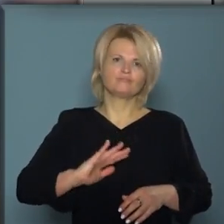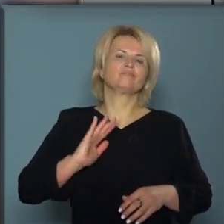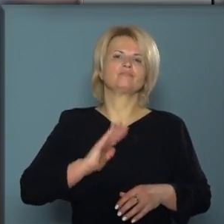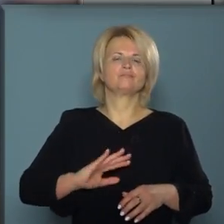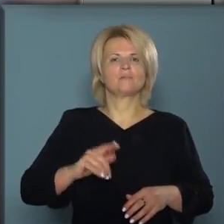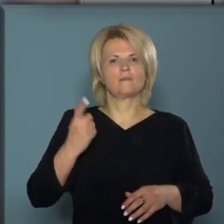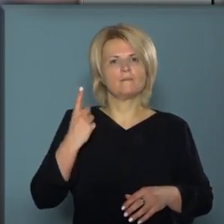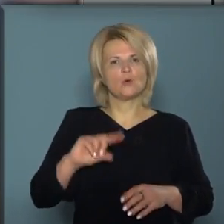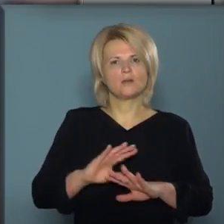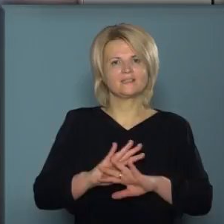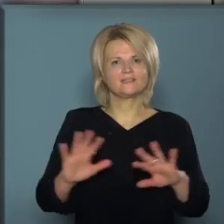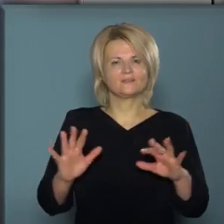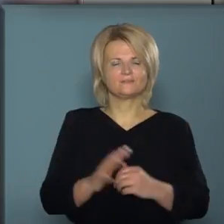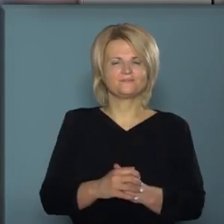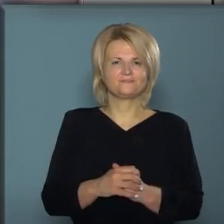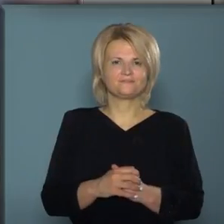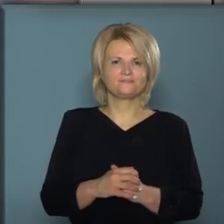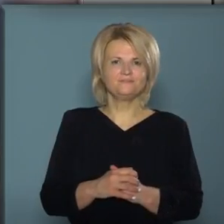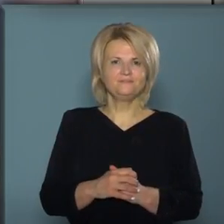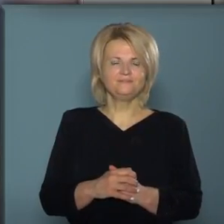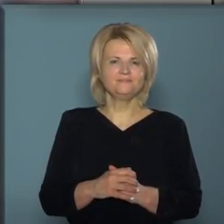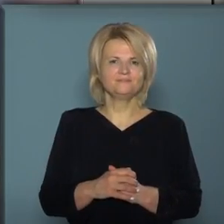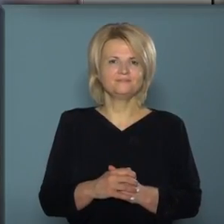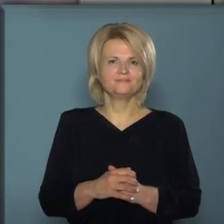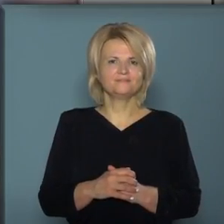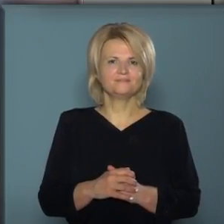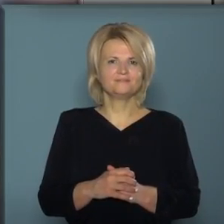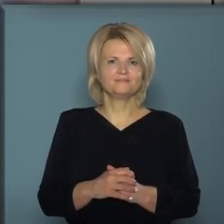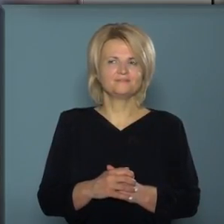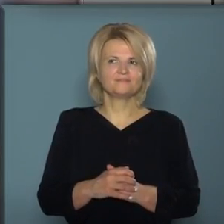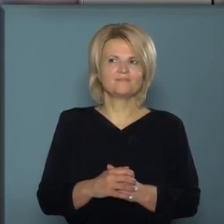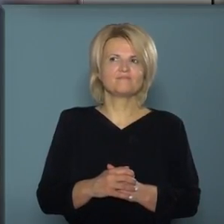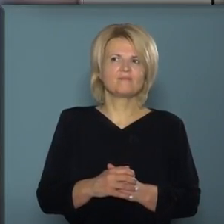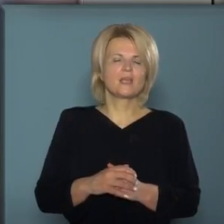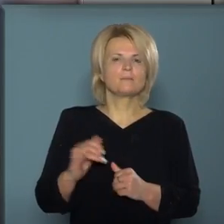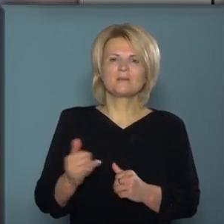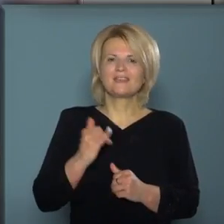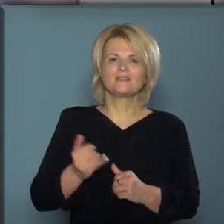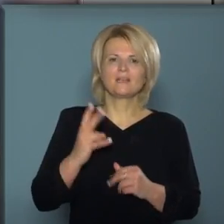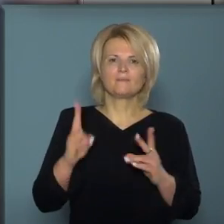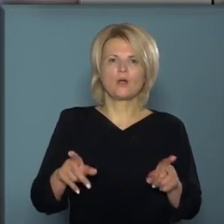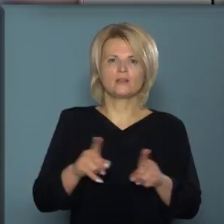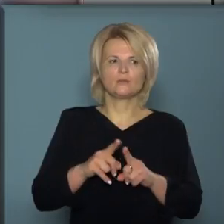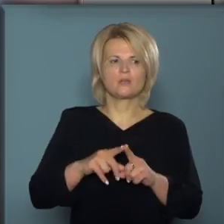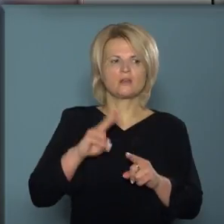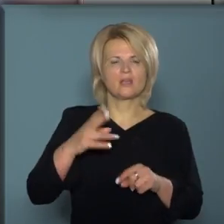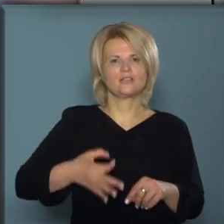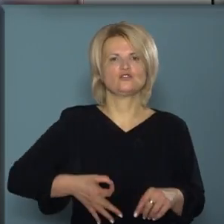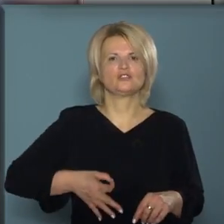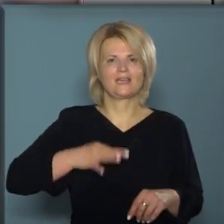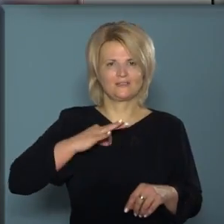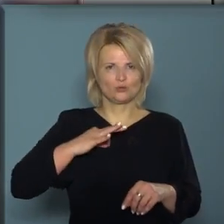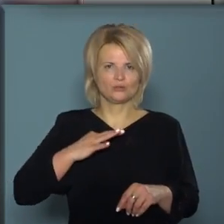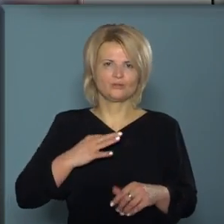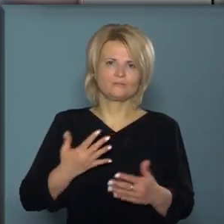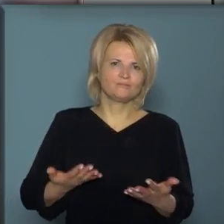kiegyensúlyozott volt. Persze mindig vannak, akik sértetként érzik magukat bizonyos szituációban, de